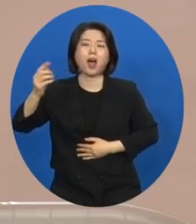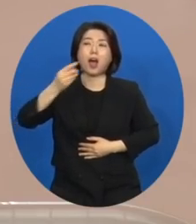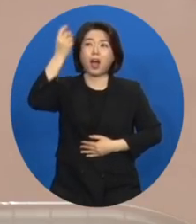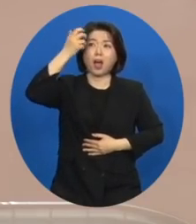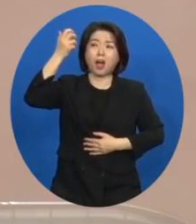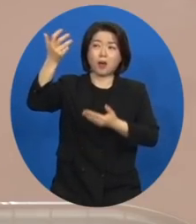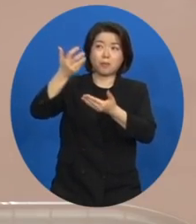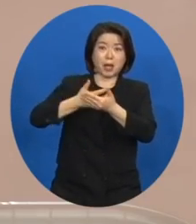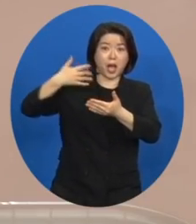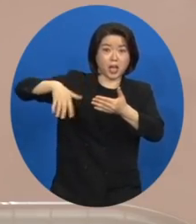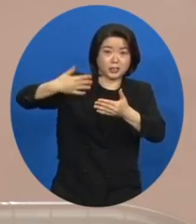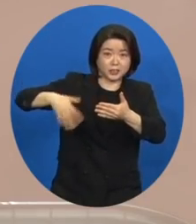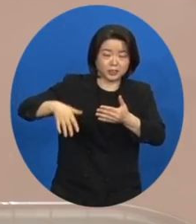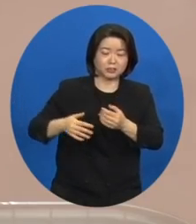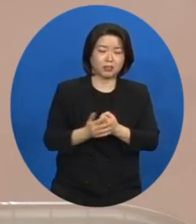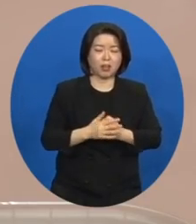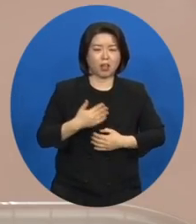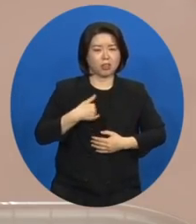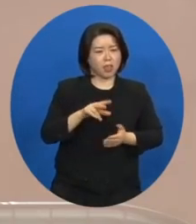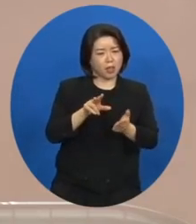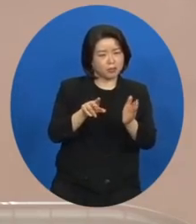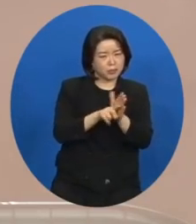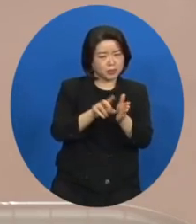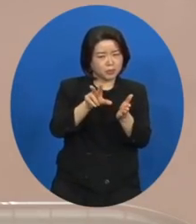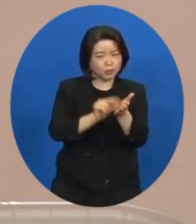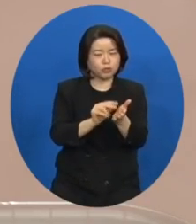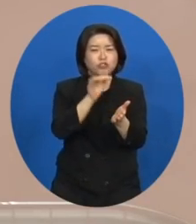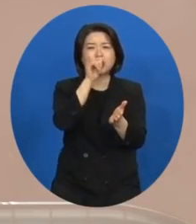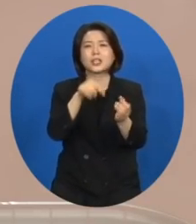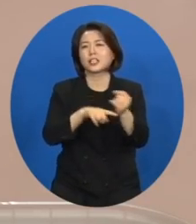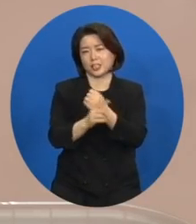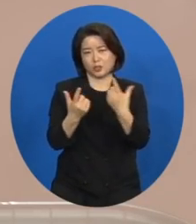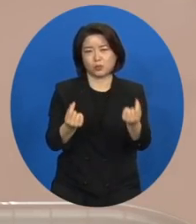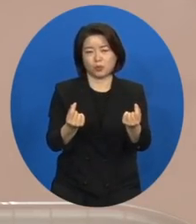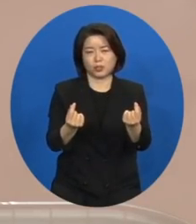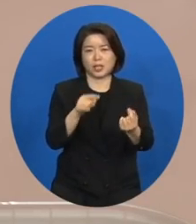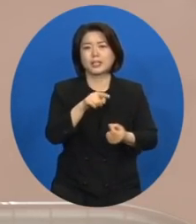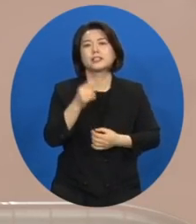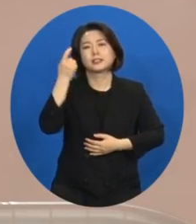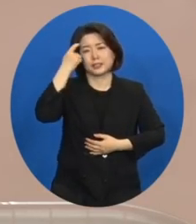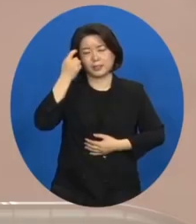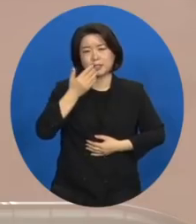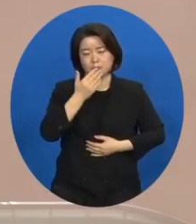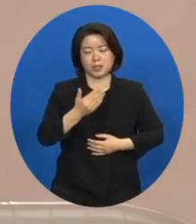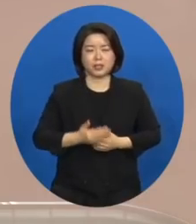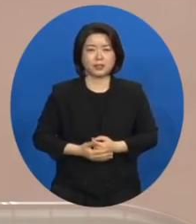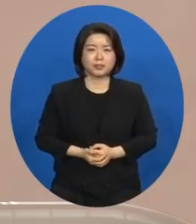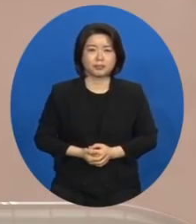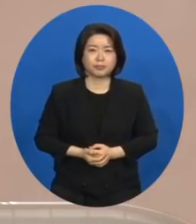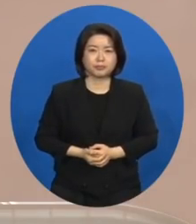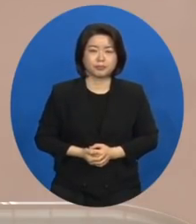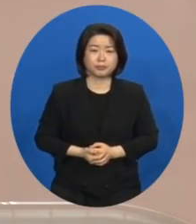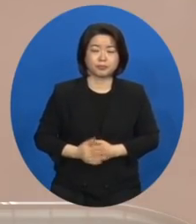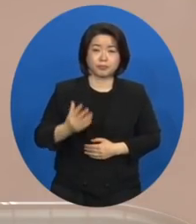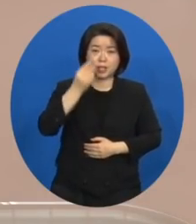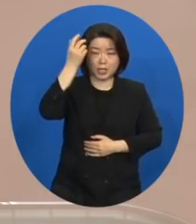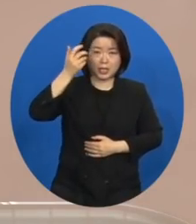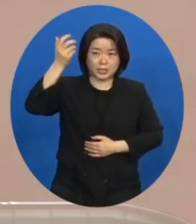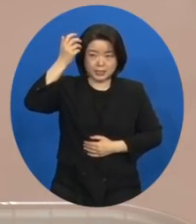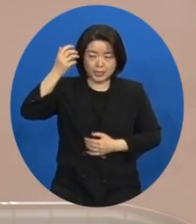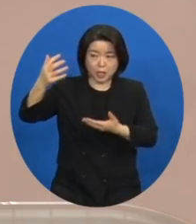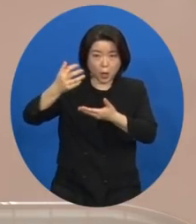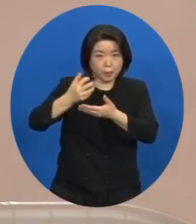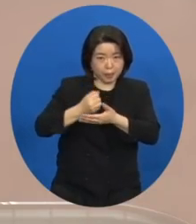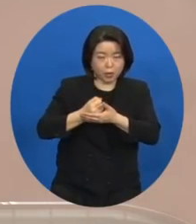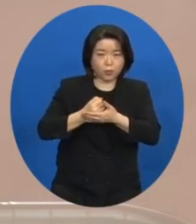뜻이고 뭔가 내 m2 등의 문제가 있다는 뜻입니다 그렇게 우리가 생각을 해봐야 되는 거예요 이 성령을 및 받게